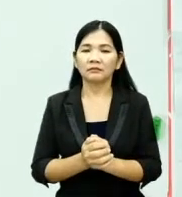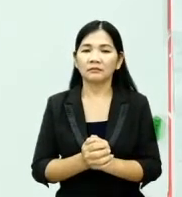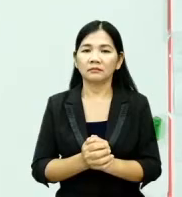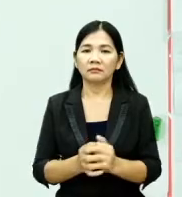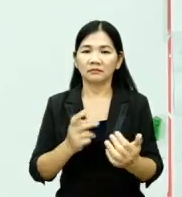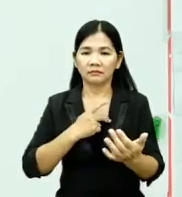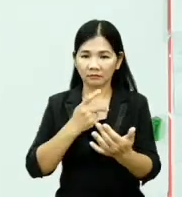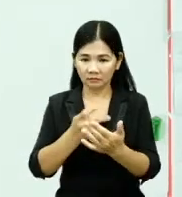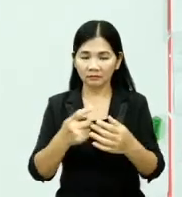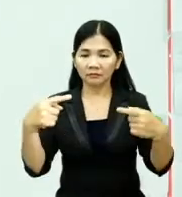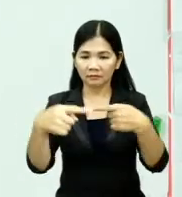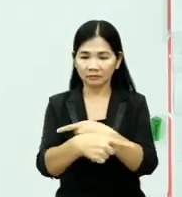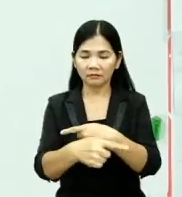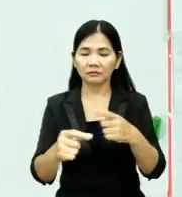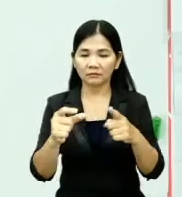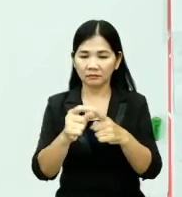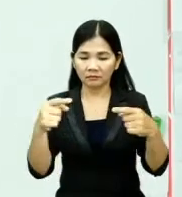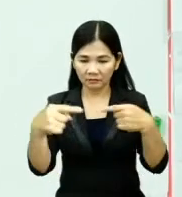bị con